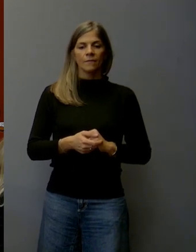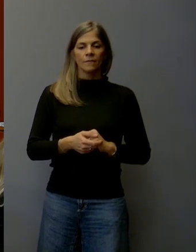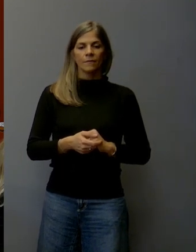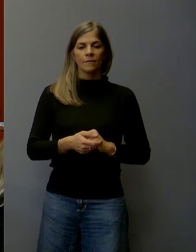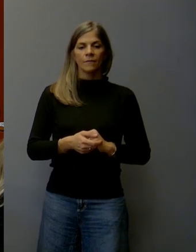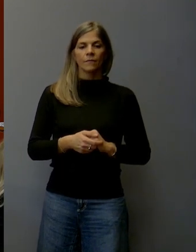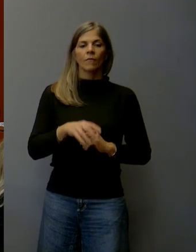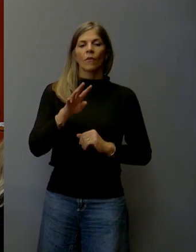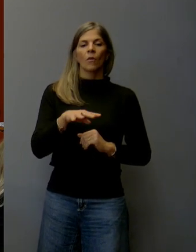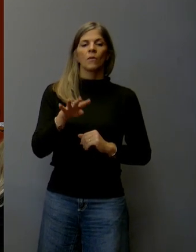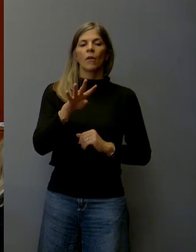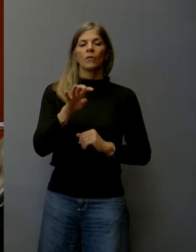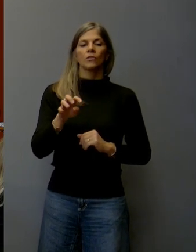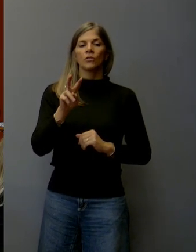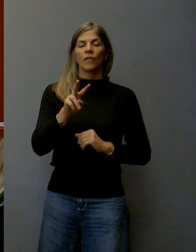del 4422